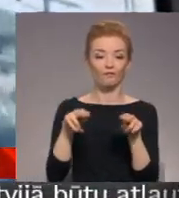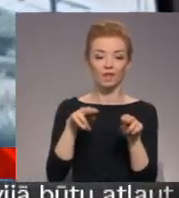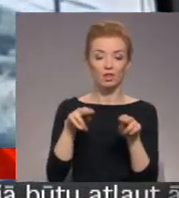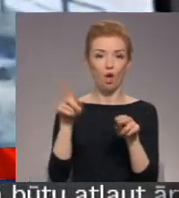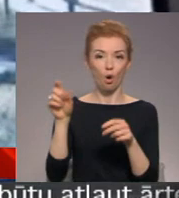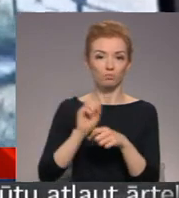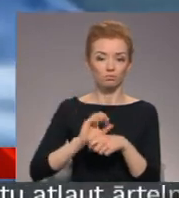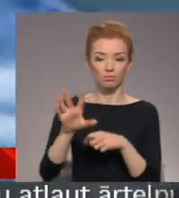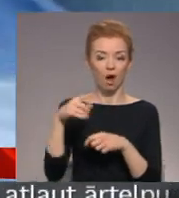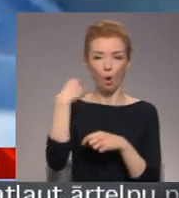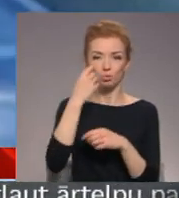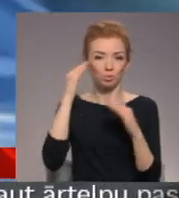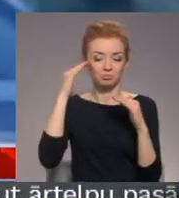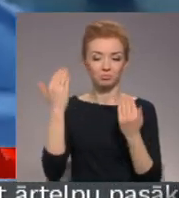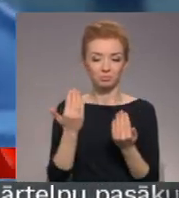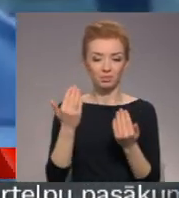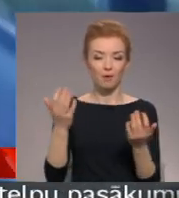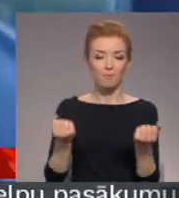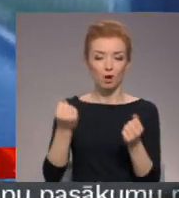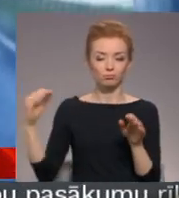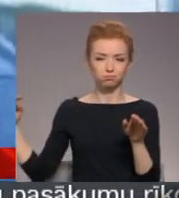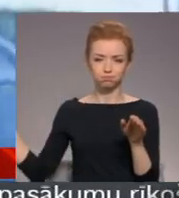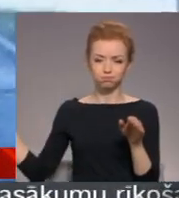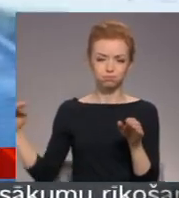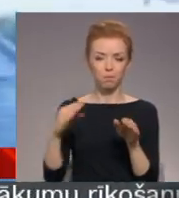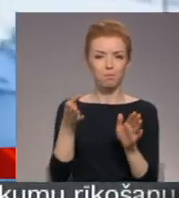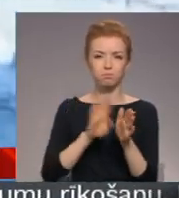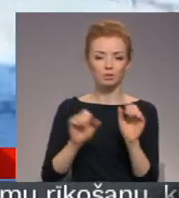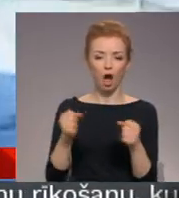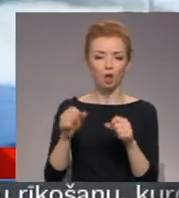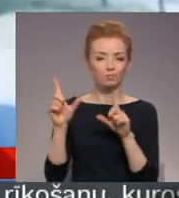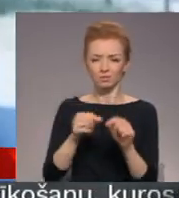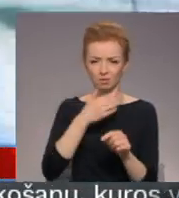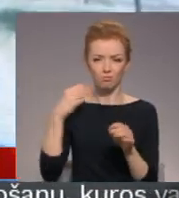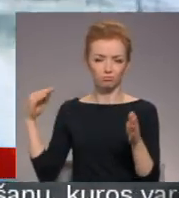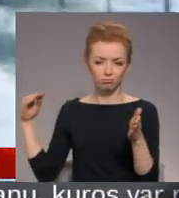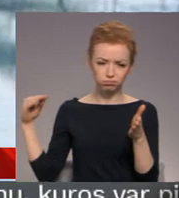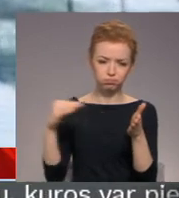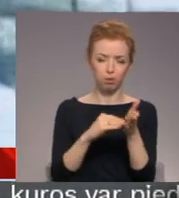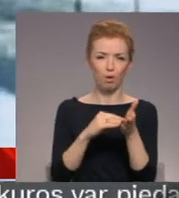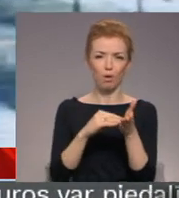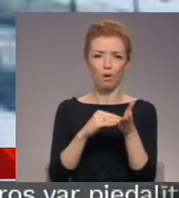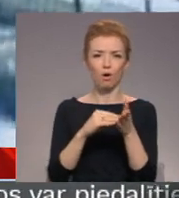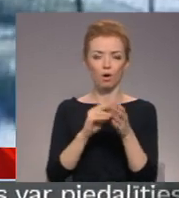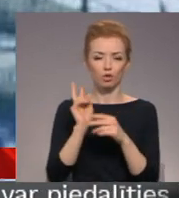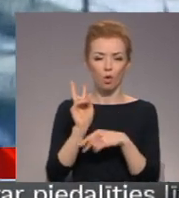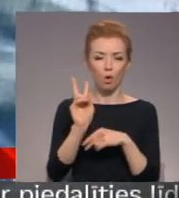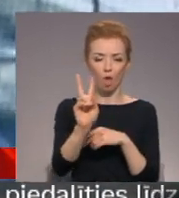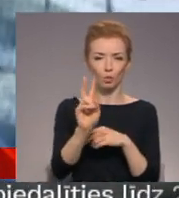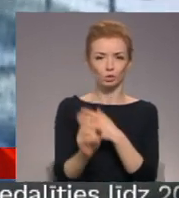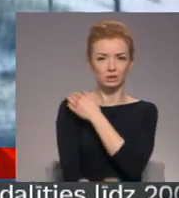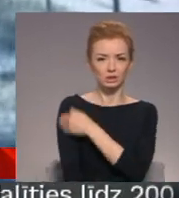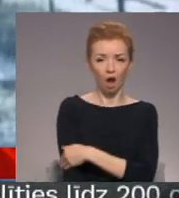neizdevās noskaidrot, vieglā auto vadītājs nesamazinot ātrumu, ietriecies pa galveno ceļu braucošā trolejbusa